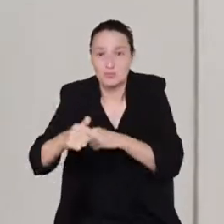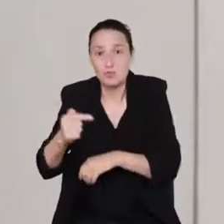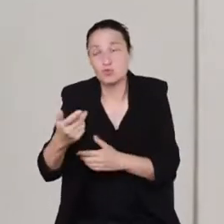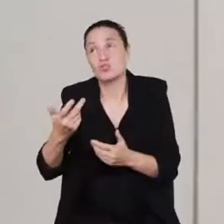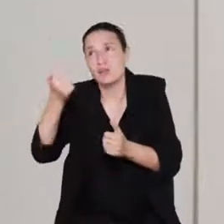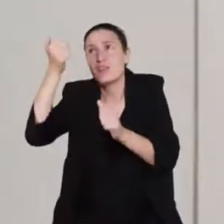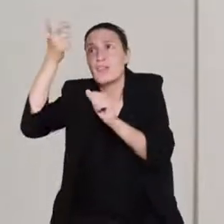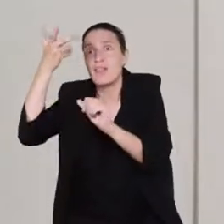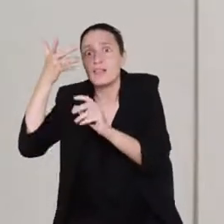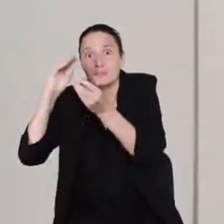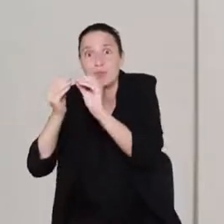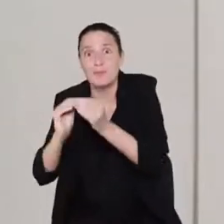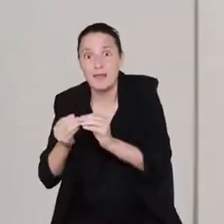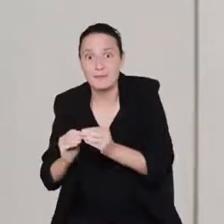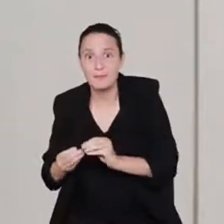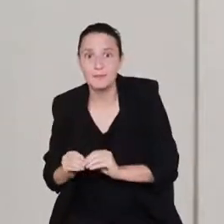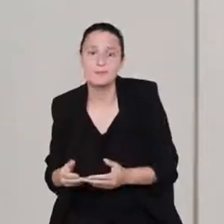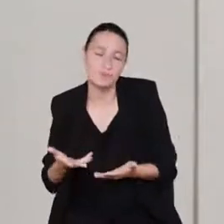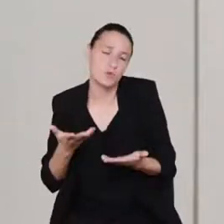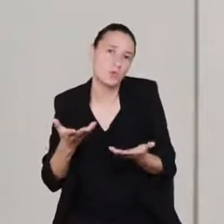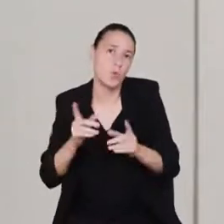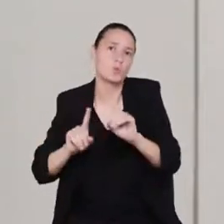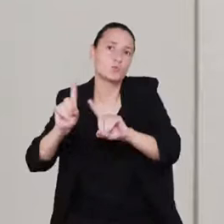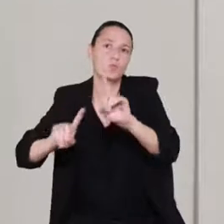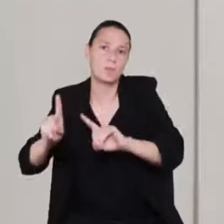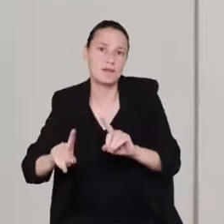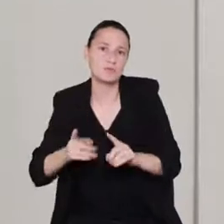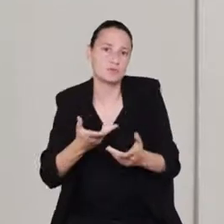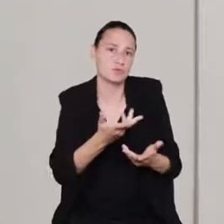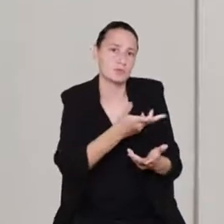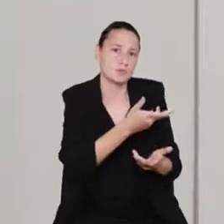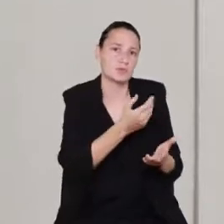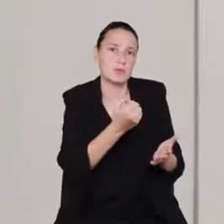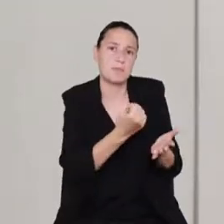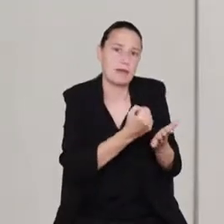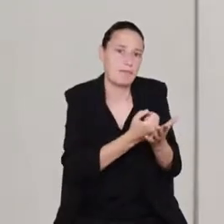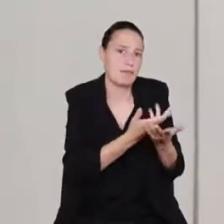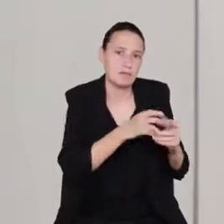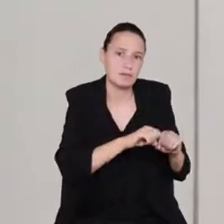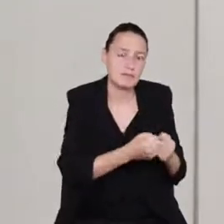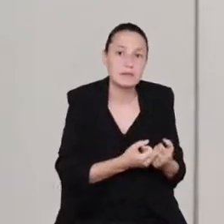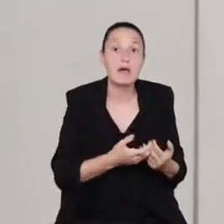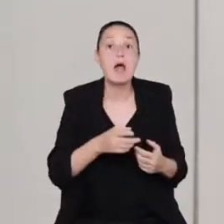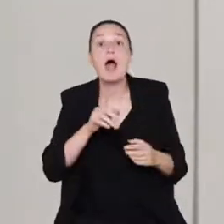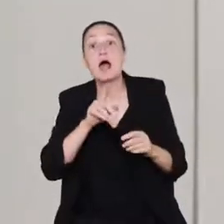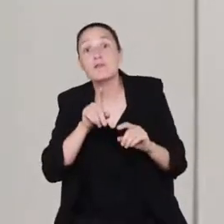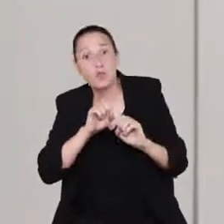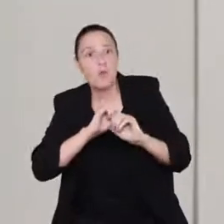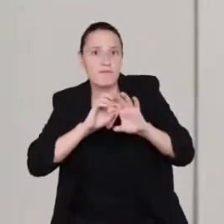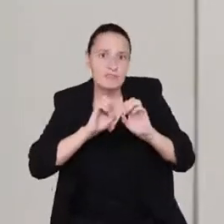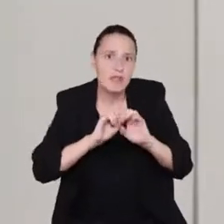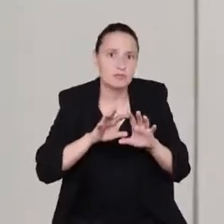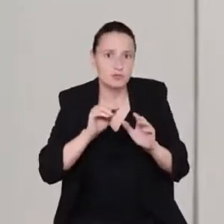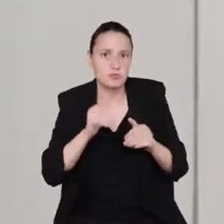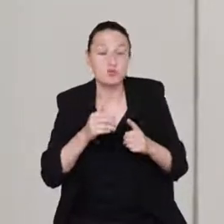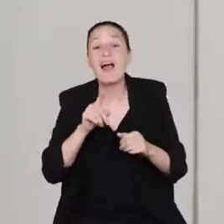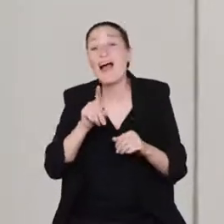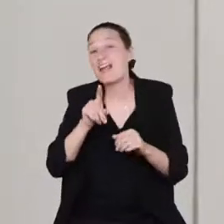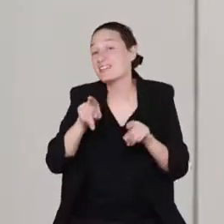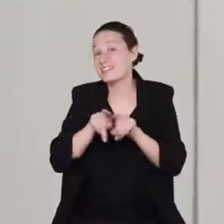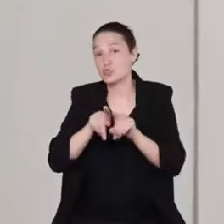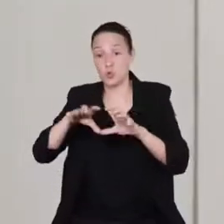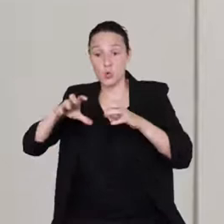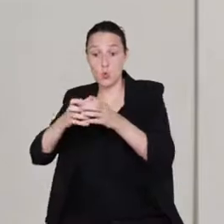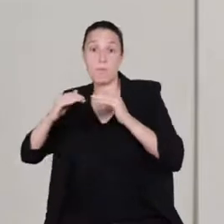jakoś to tłumaczyć, prawda, i mówić, ale można też powiedzieć, że elity rządzące II